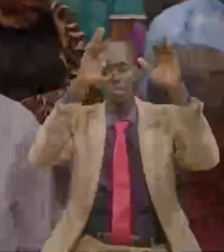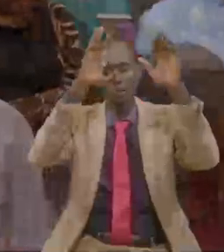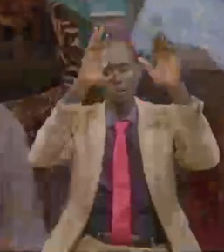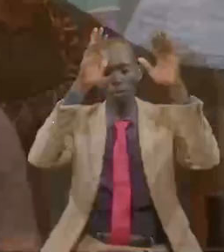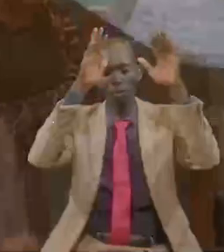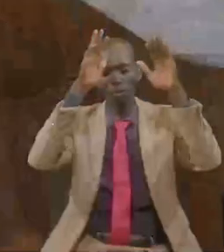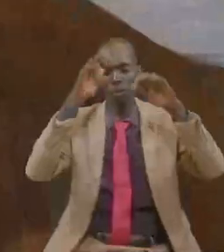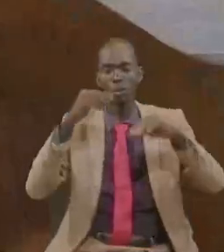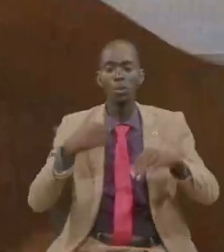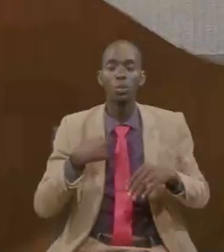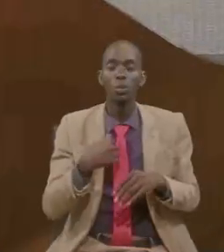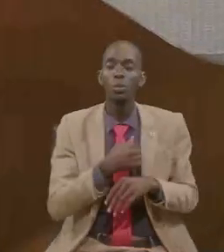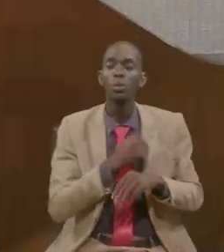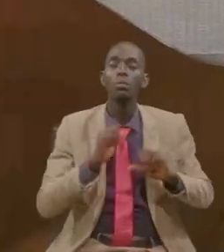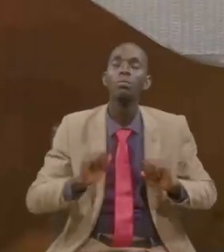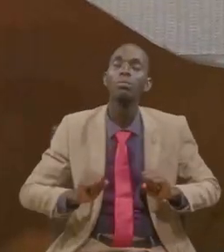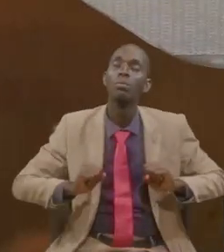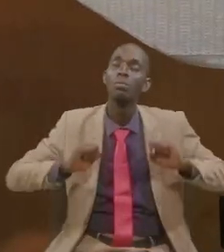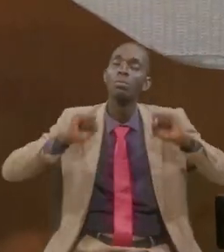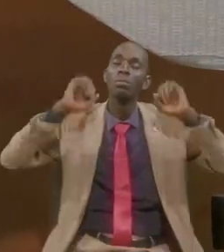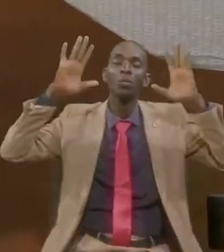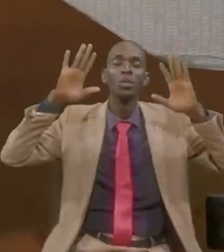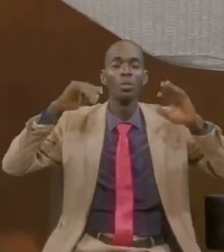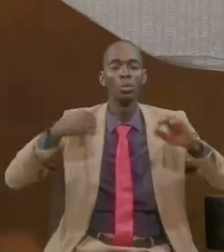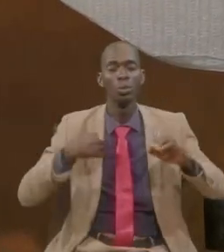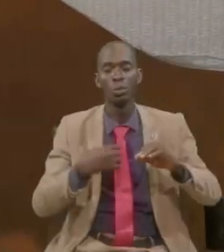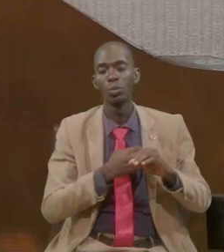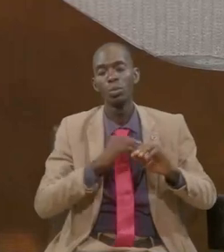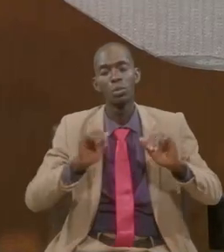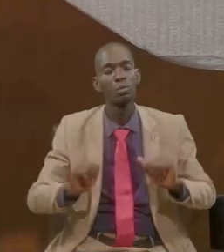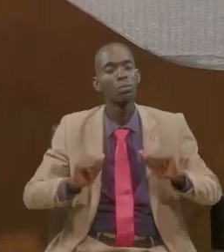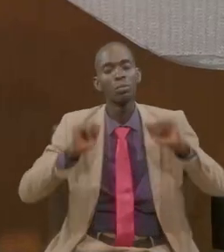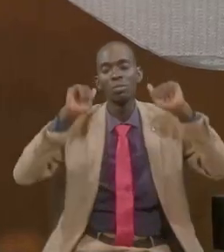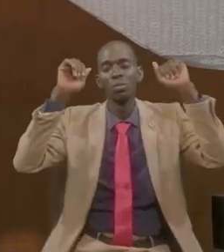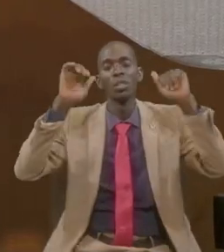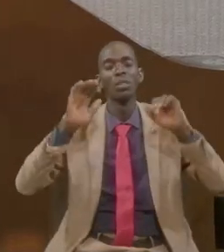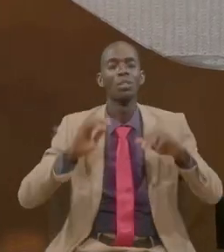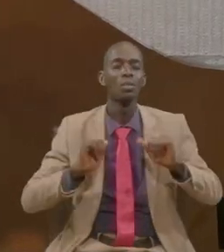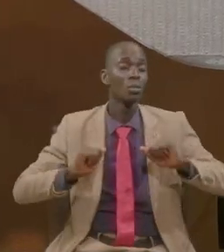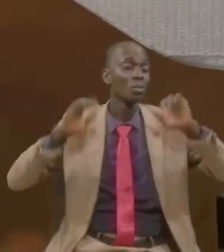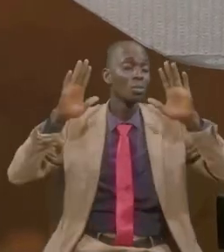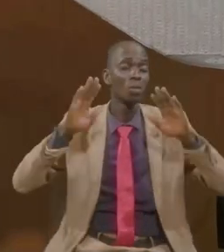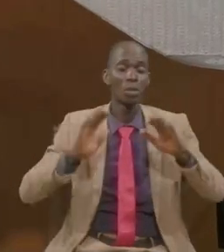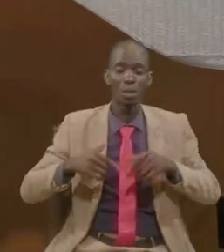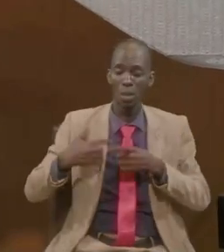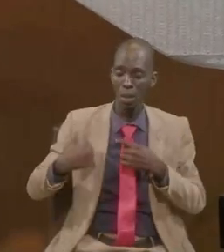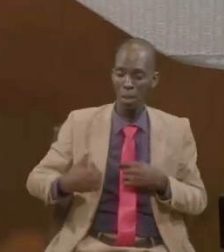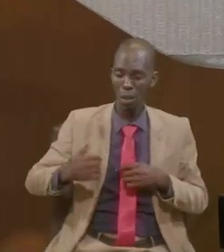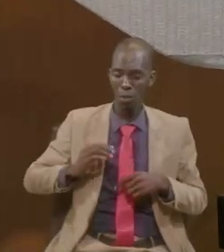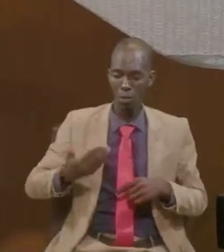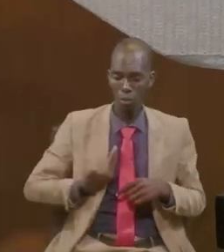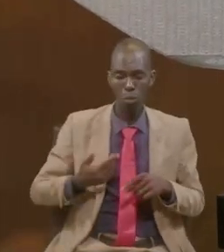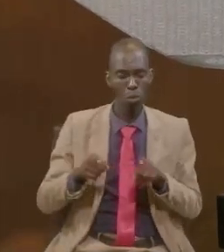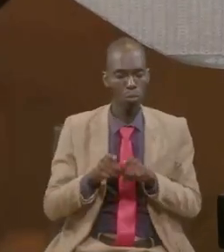Père, nous nous soumettons à toi, nous nous inclinons devant toi,